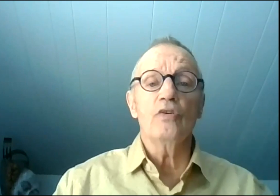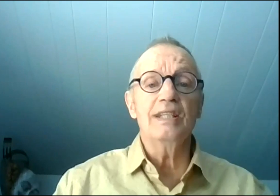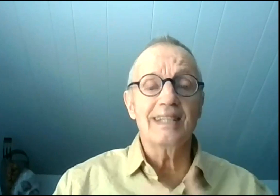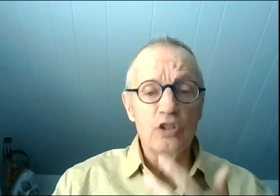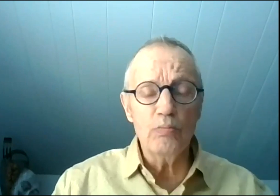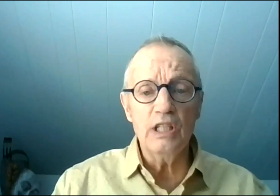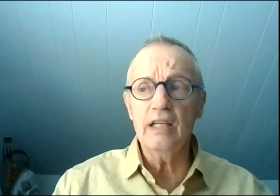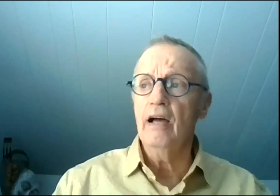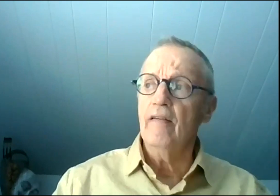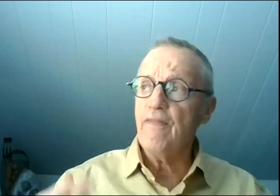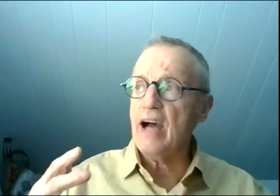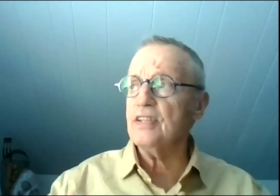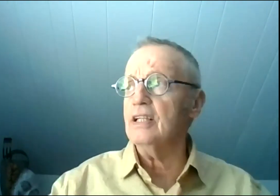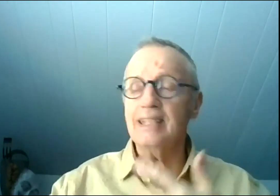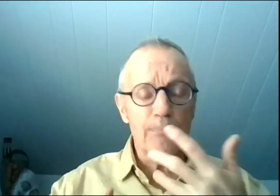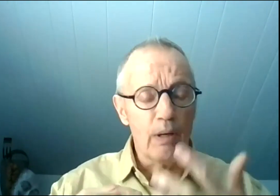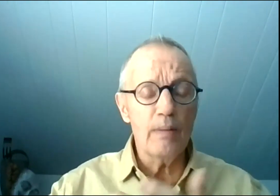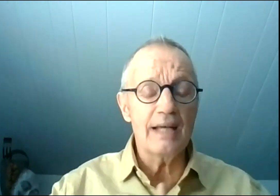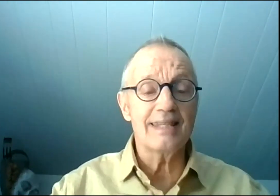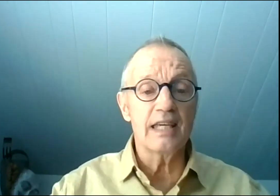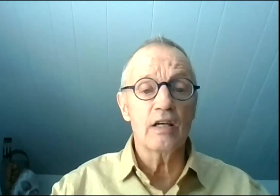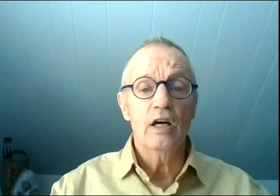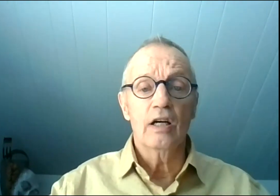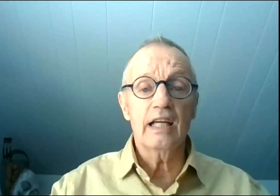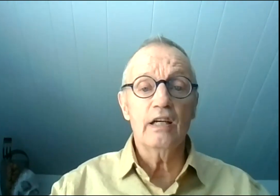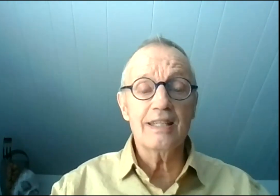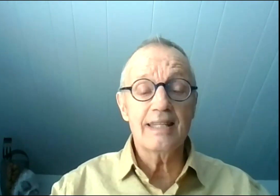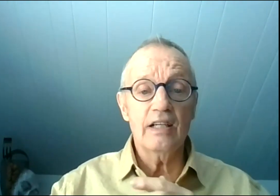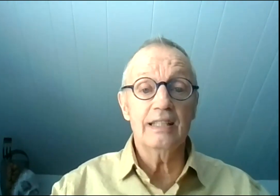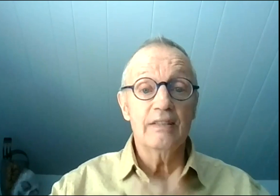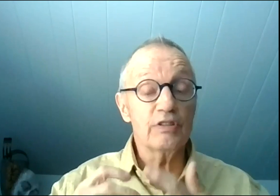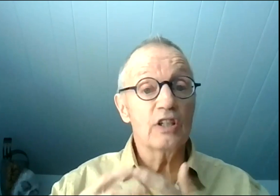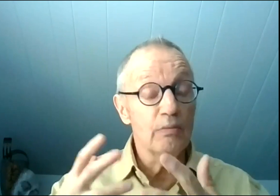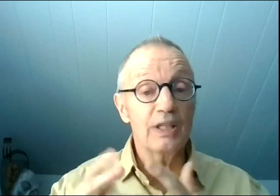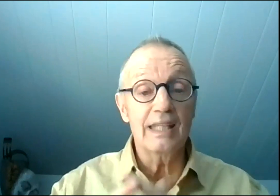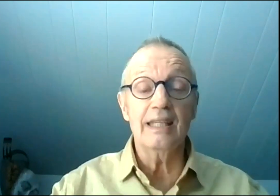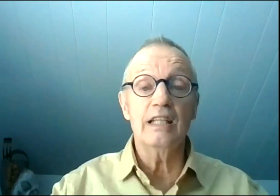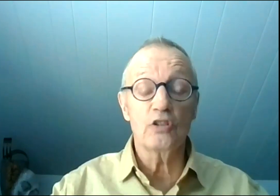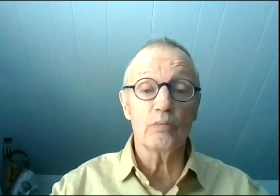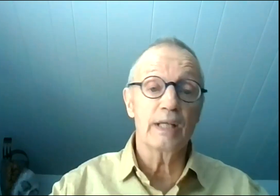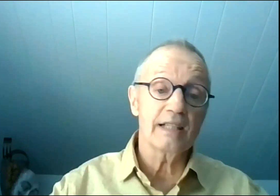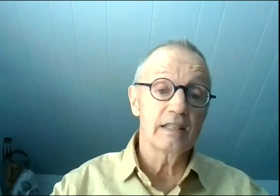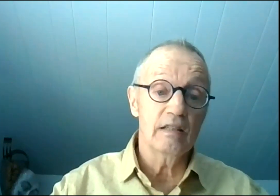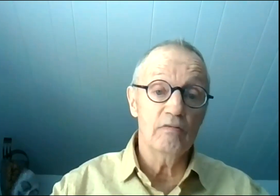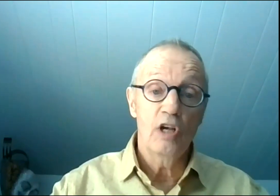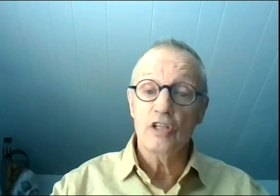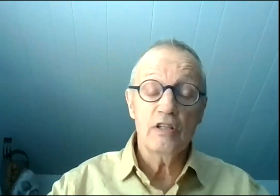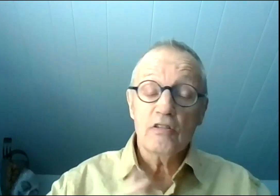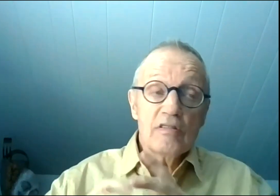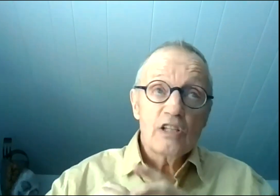disent qu'on est très démunis face à cette problématique quand le résident a difficulté à communiquer et les troubles